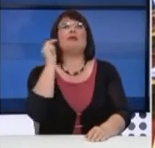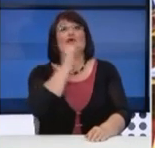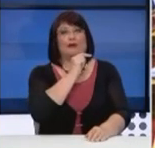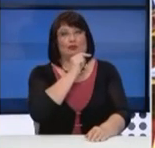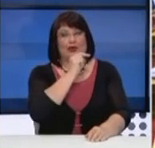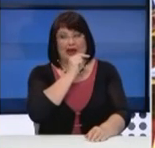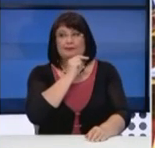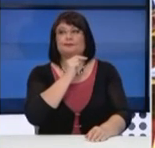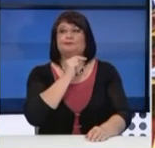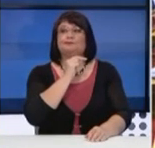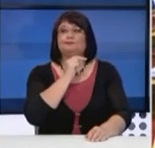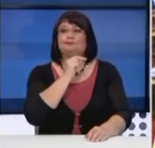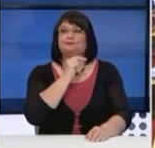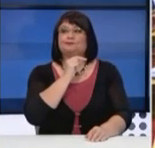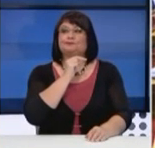Κύπρο στην